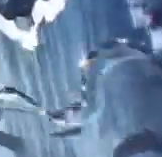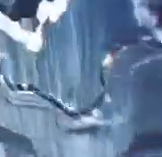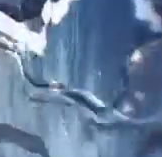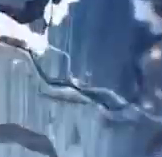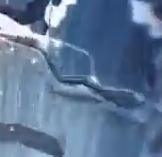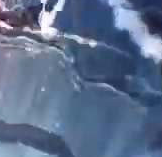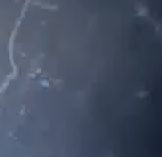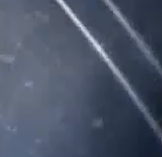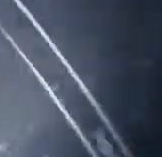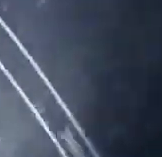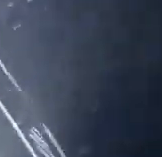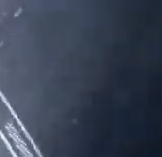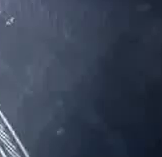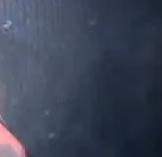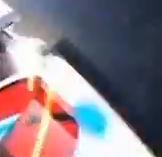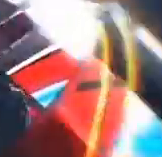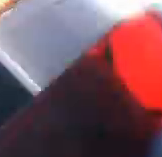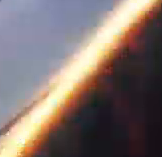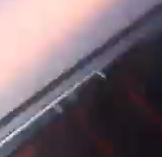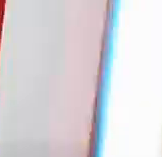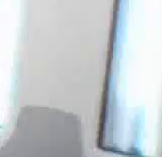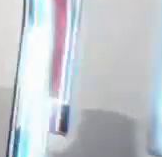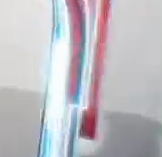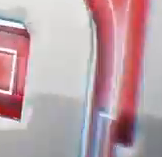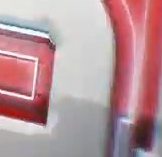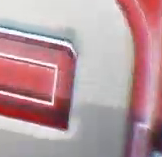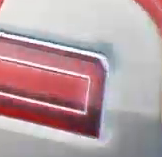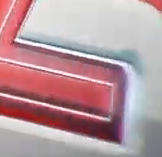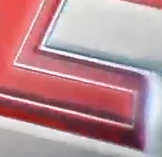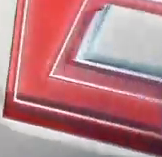ام نعم